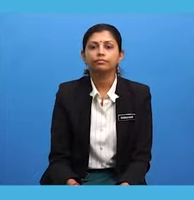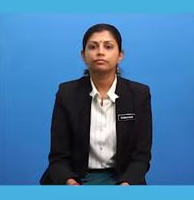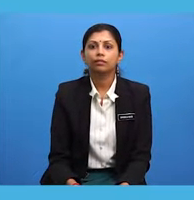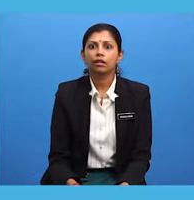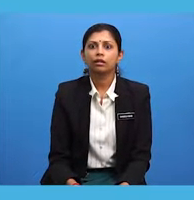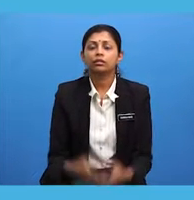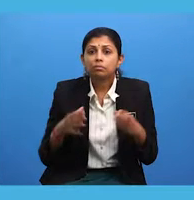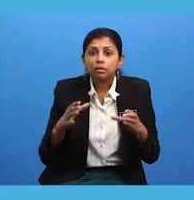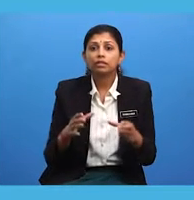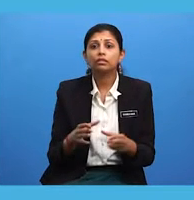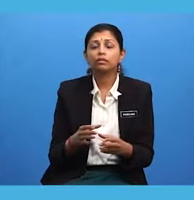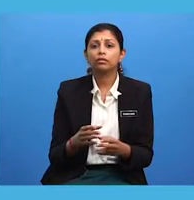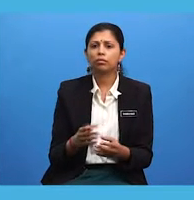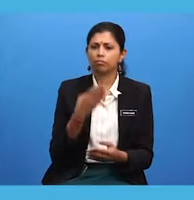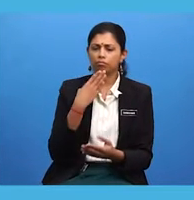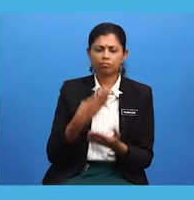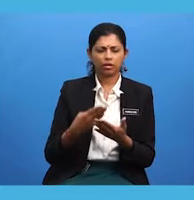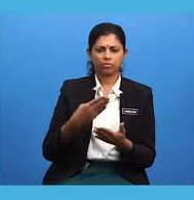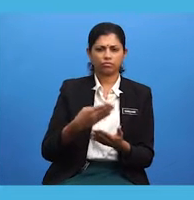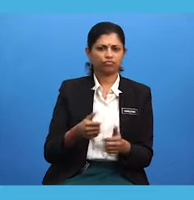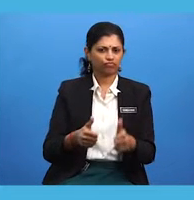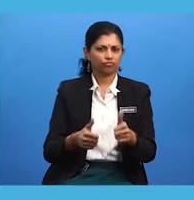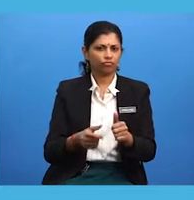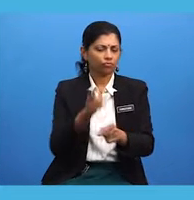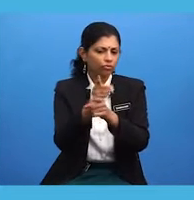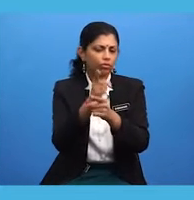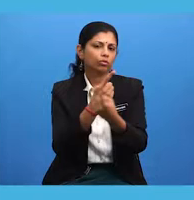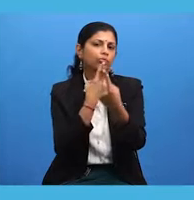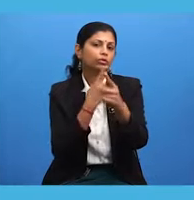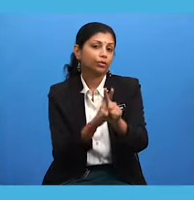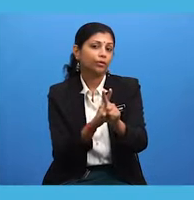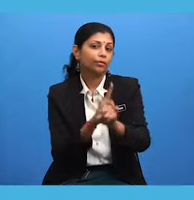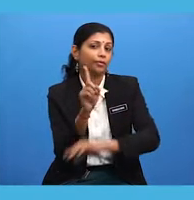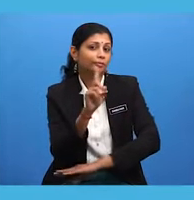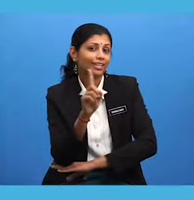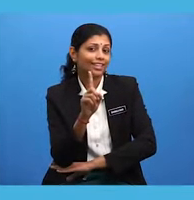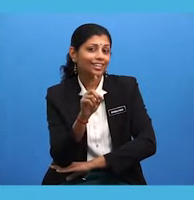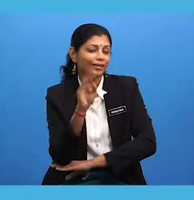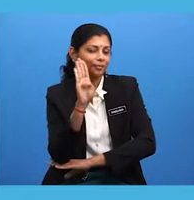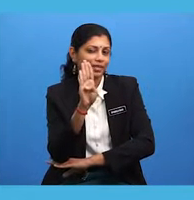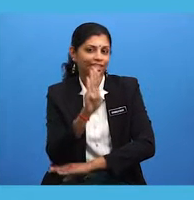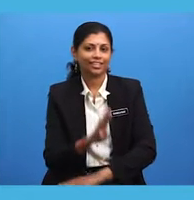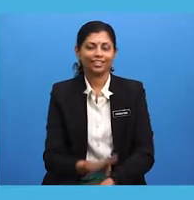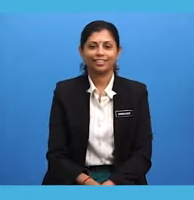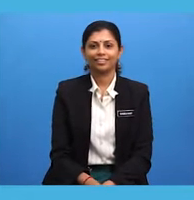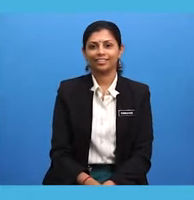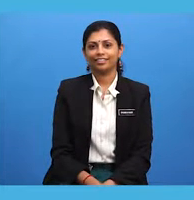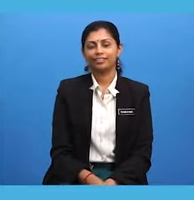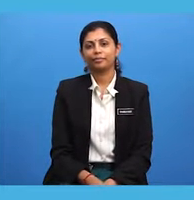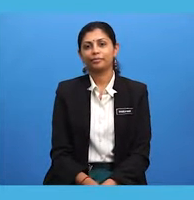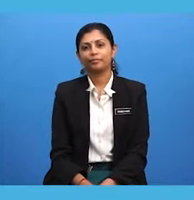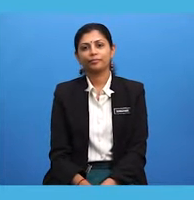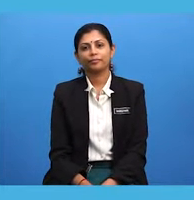Wah, bagus murid-murid. Betul jawapan anda semua. Pada label B berlakunya